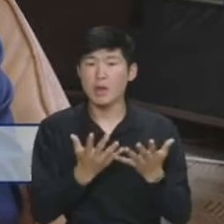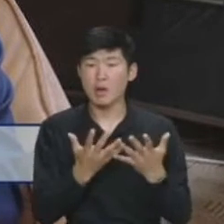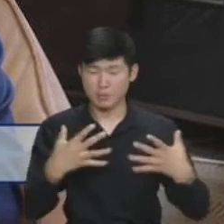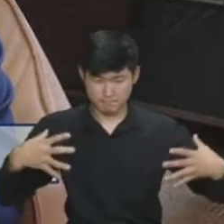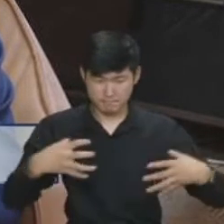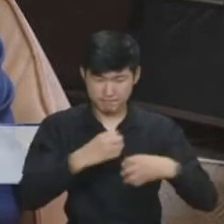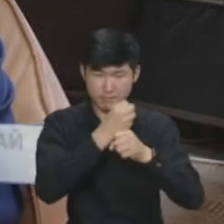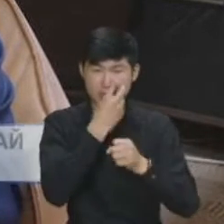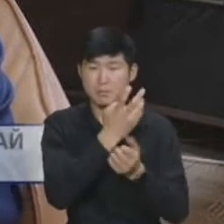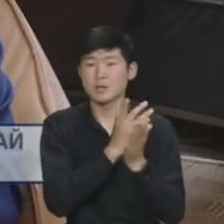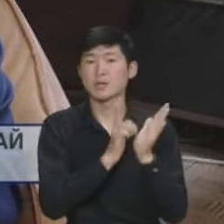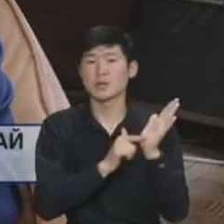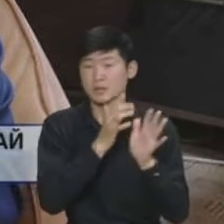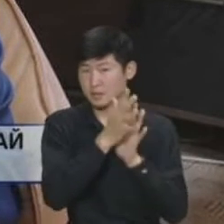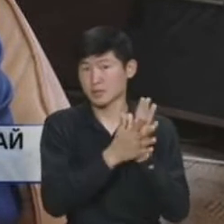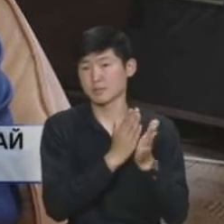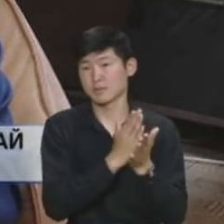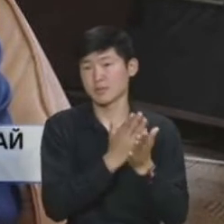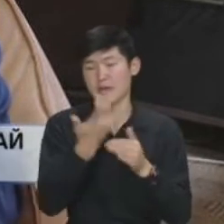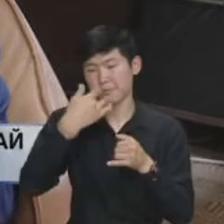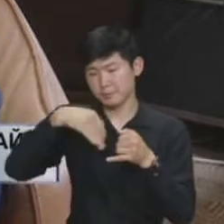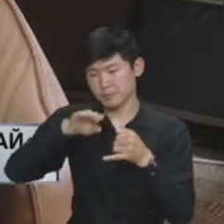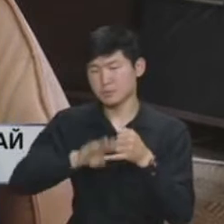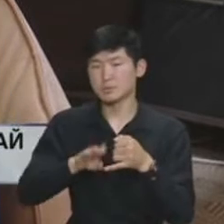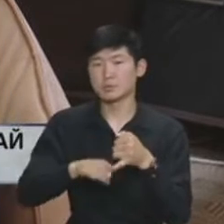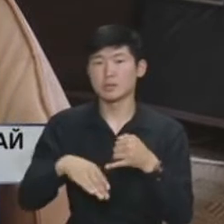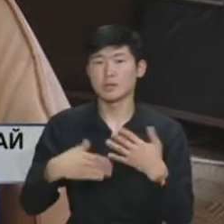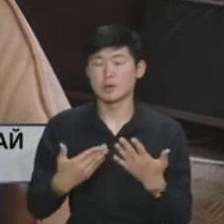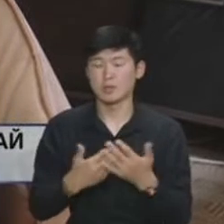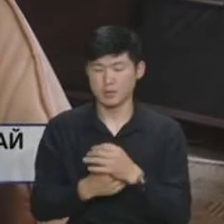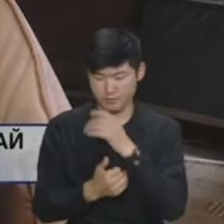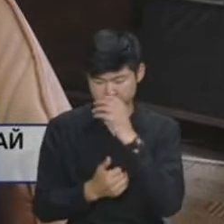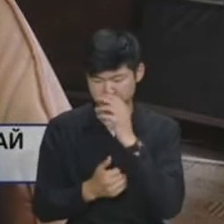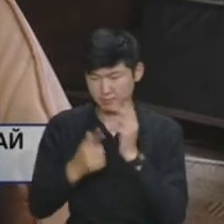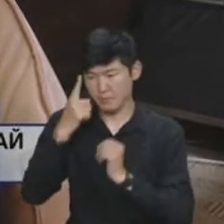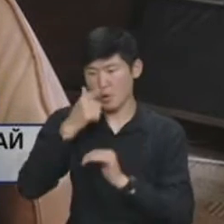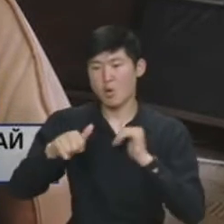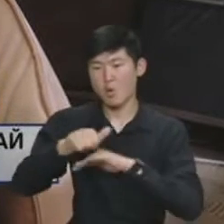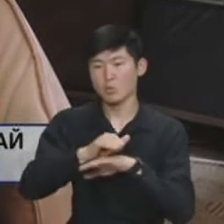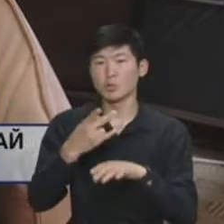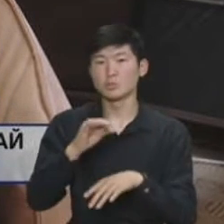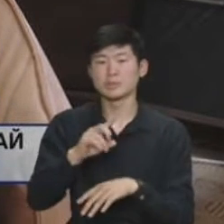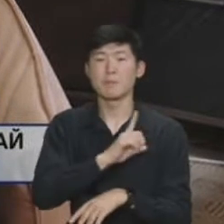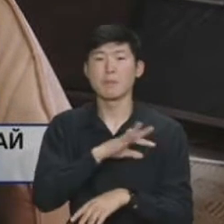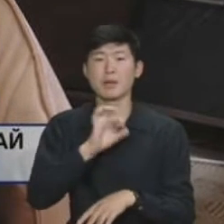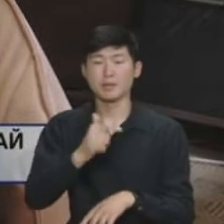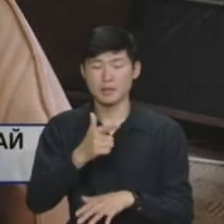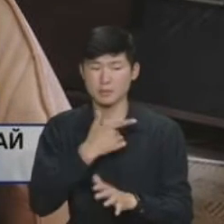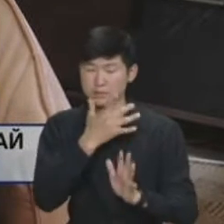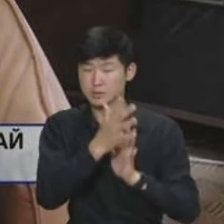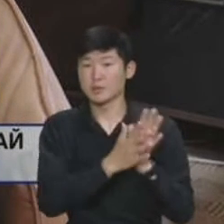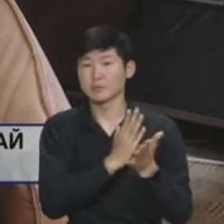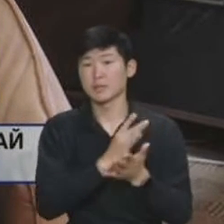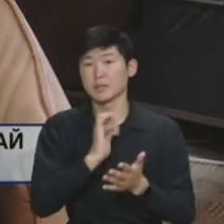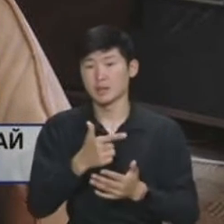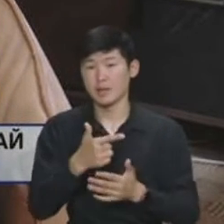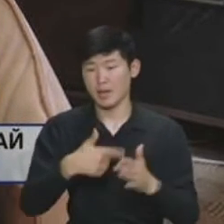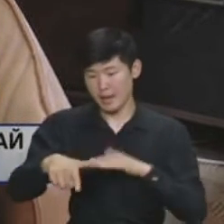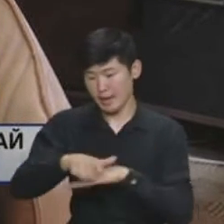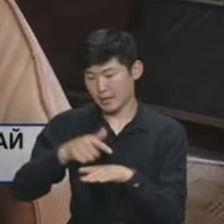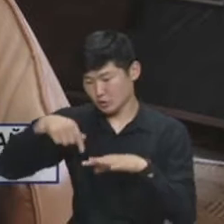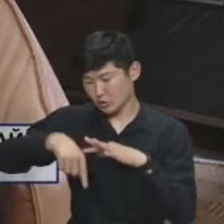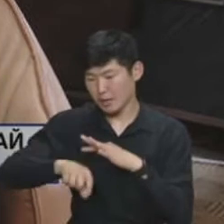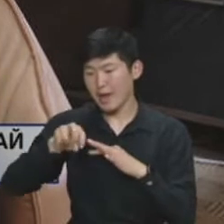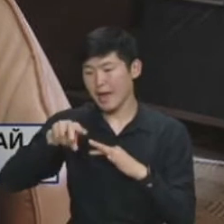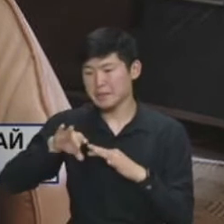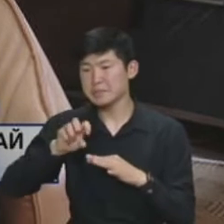одоо нэг багцаар нь харъя гэж ярьж байгаа юм л да. Тэгээд эцсийн үр дүндээ одоо Монгол улс үндсэн баялагч юу вэ гэж би ярих дээр тийм газар дорого